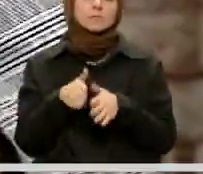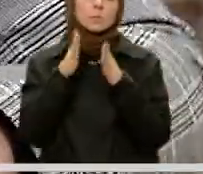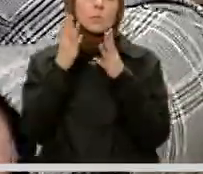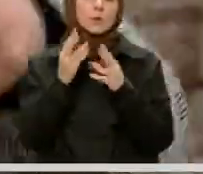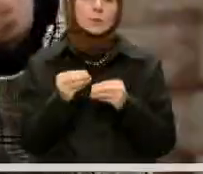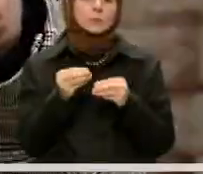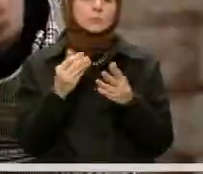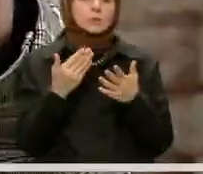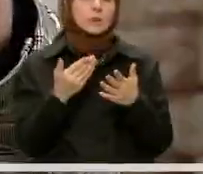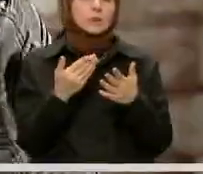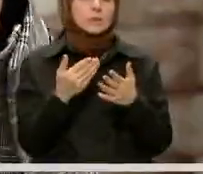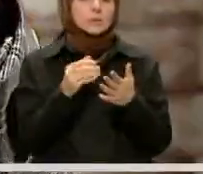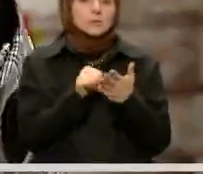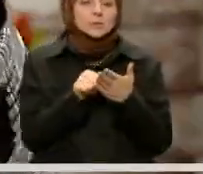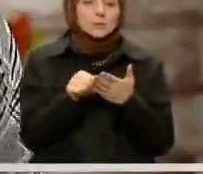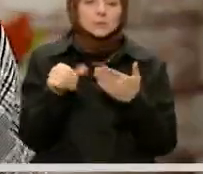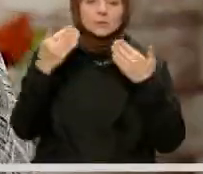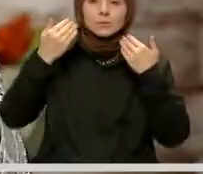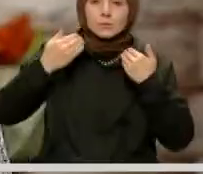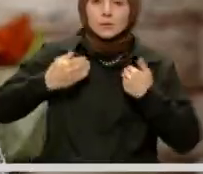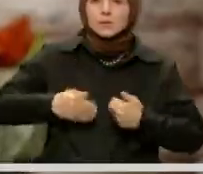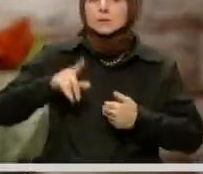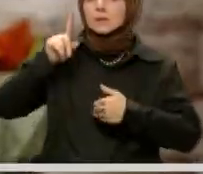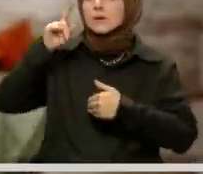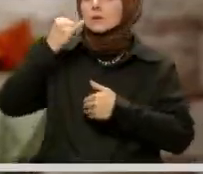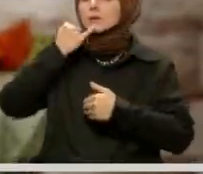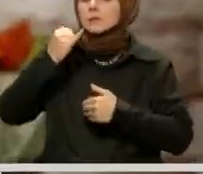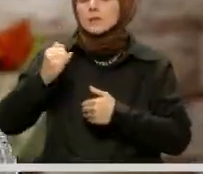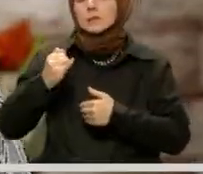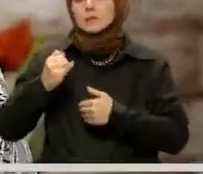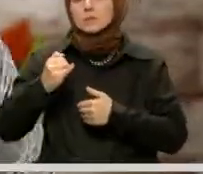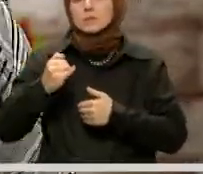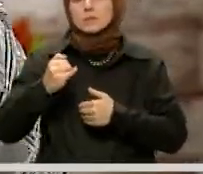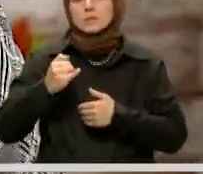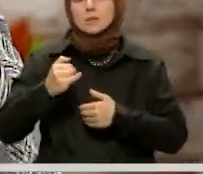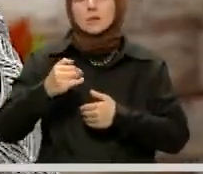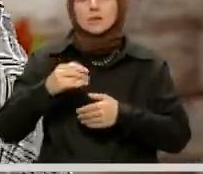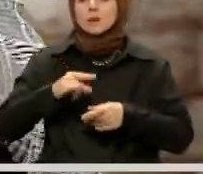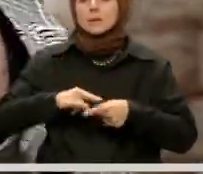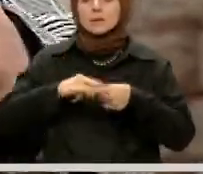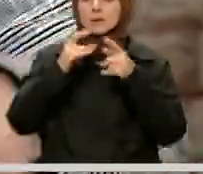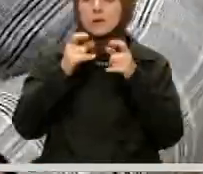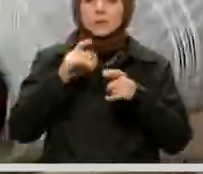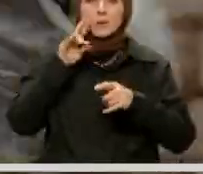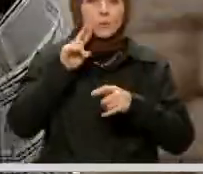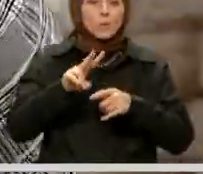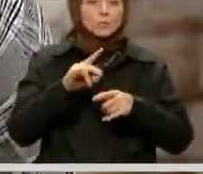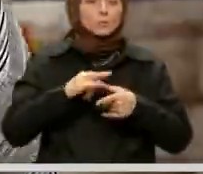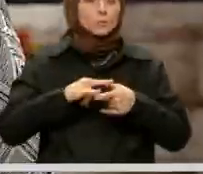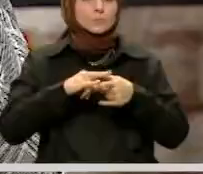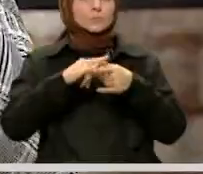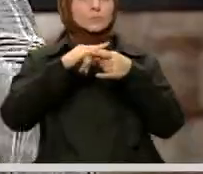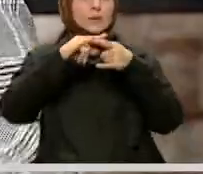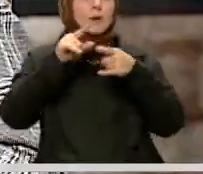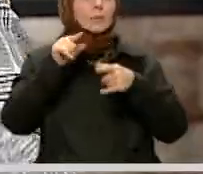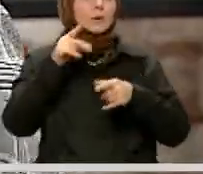ki bütün hücrelerinizle adeta yani Rabbinizi ziyarete gitmişsiniz adeta. Kabe'yi gördüğünüzde de böyle bütün duygularınız